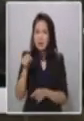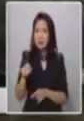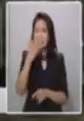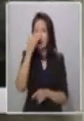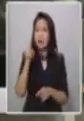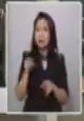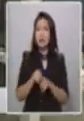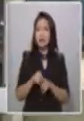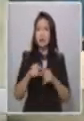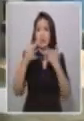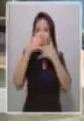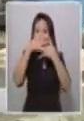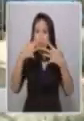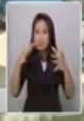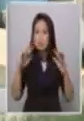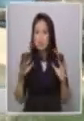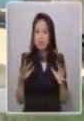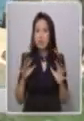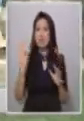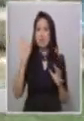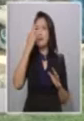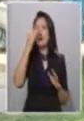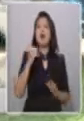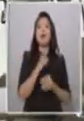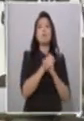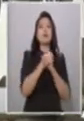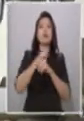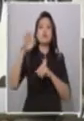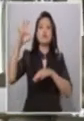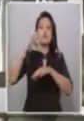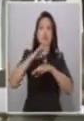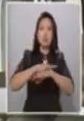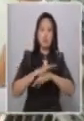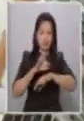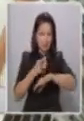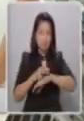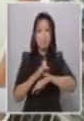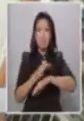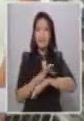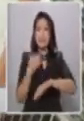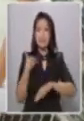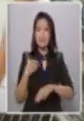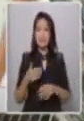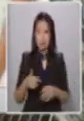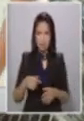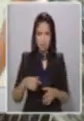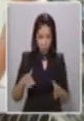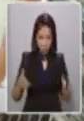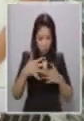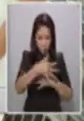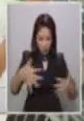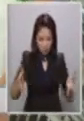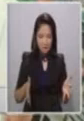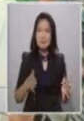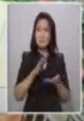ไรนะเหมือนกับกางมุ้งให้หมูเนี่ยทำเพราะอะไรฮะ การยุงจะยุงเยอะยุงกัดจะเป็นแผล แต่ข้อเขาสะอาดมากนะคะไม